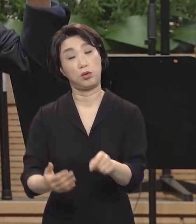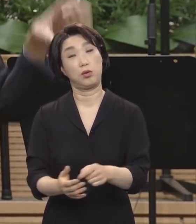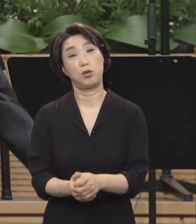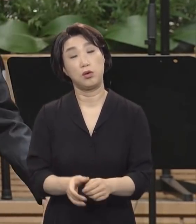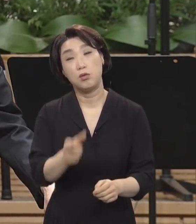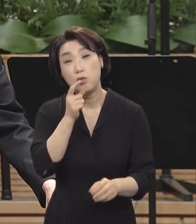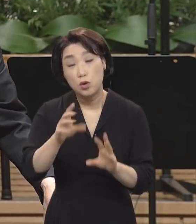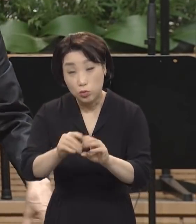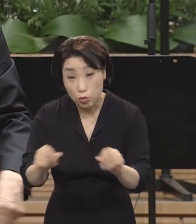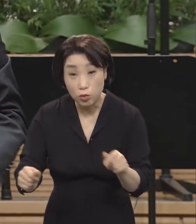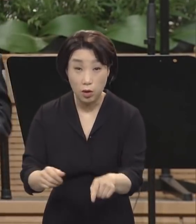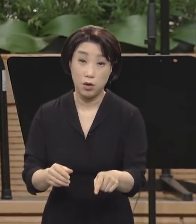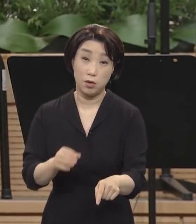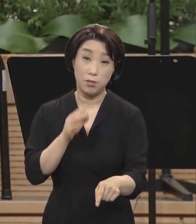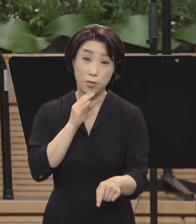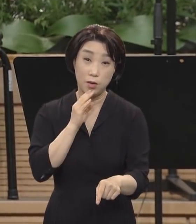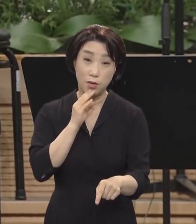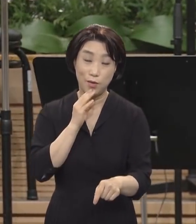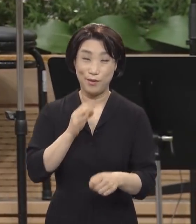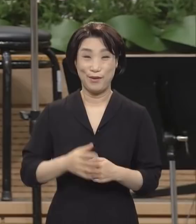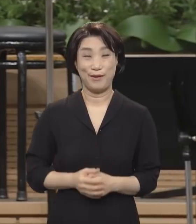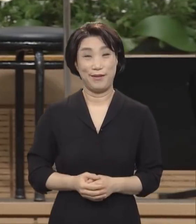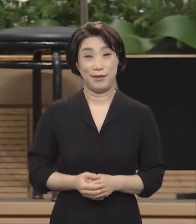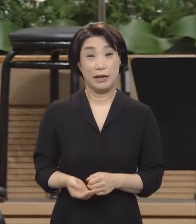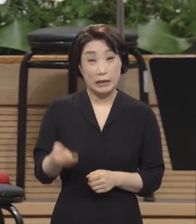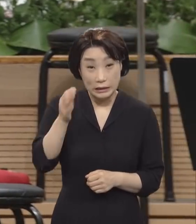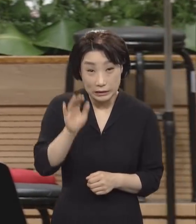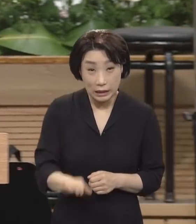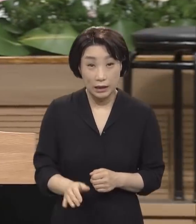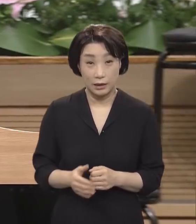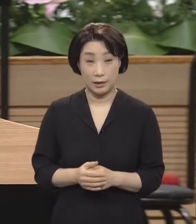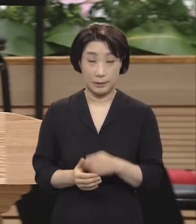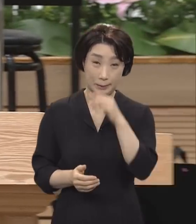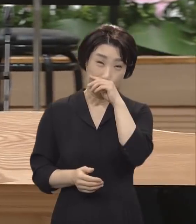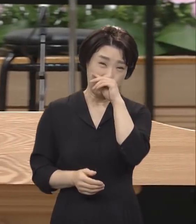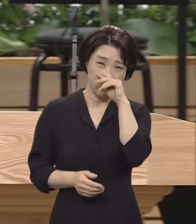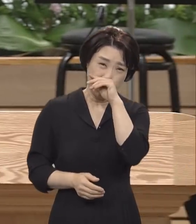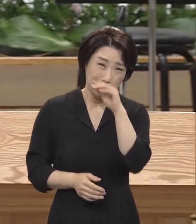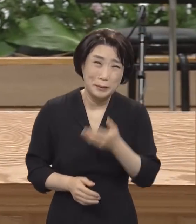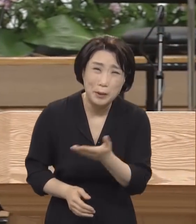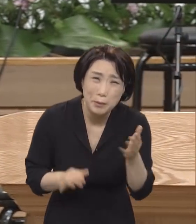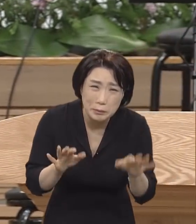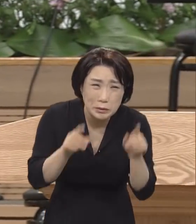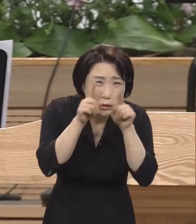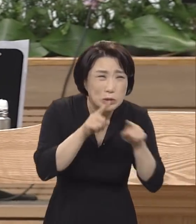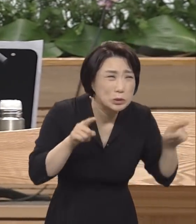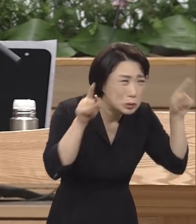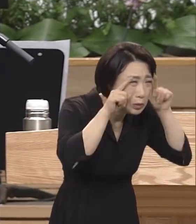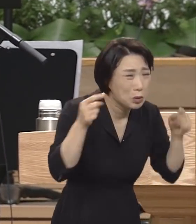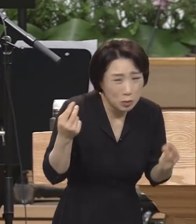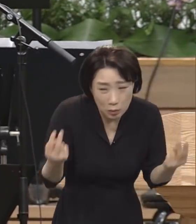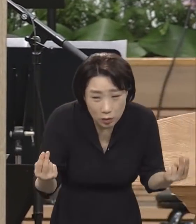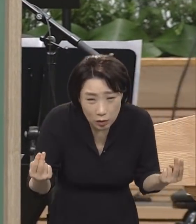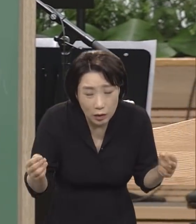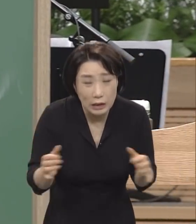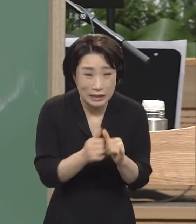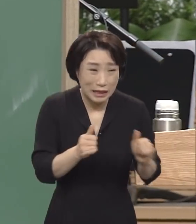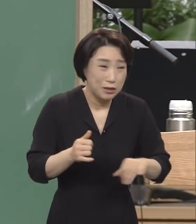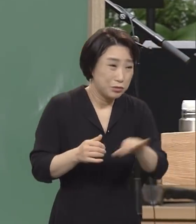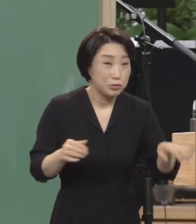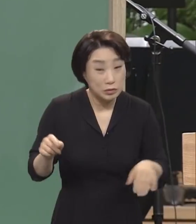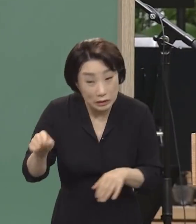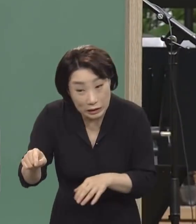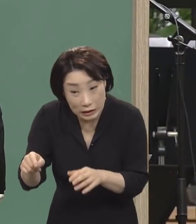물이 흘러가버린다니까 그런데 지옥은 이보다 인간의 수단으로